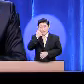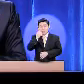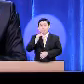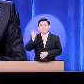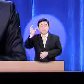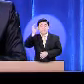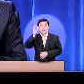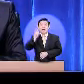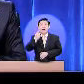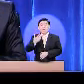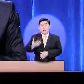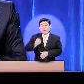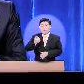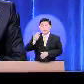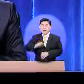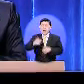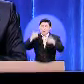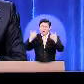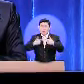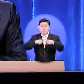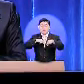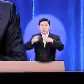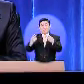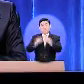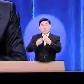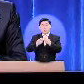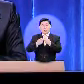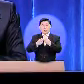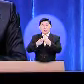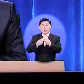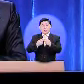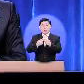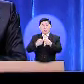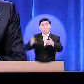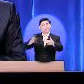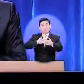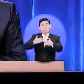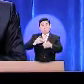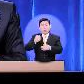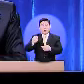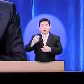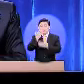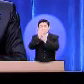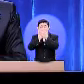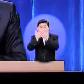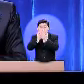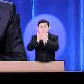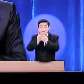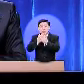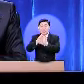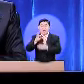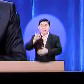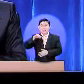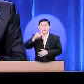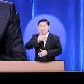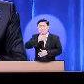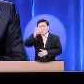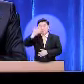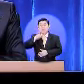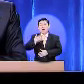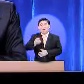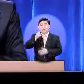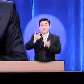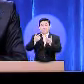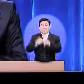보았습니다. 그런데 매번 정책의 공허한 정책과 모호한 이상론으로만 말씀하고